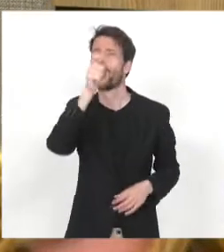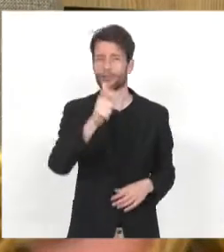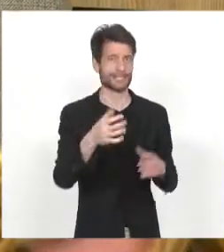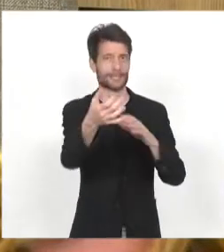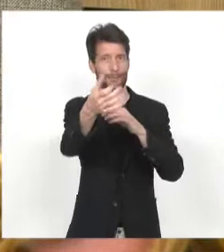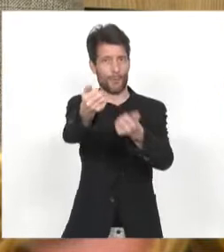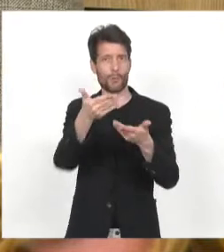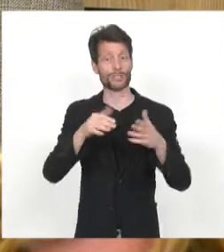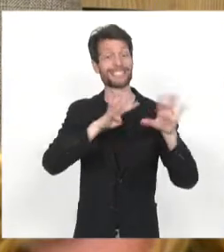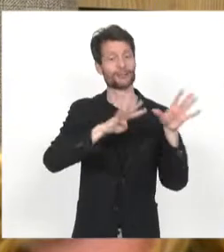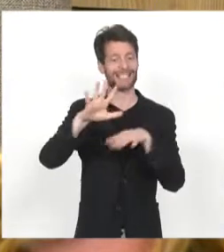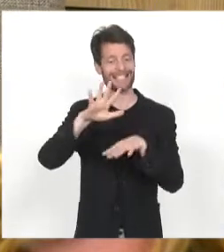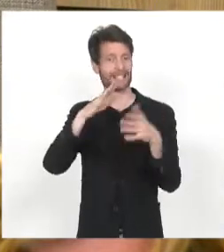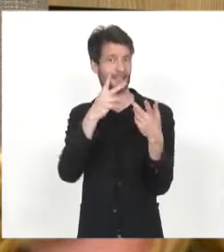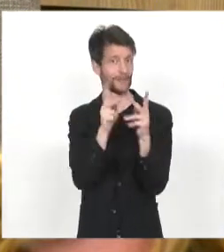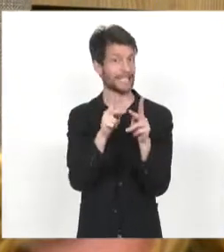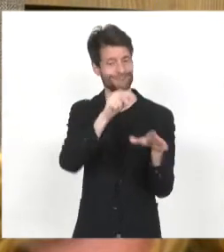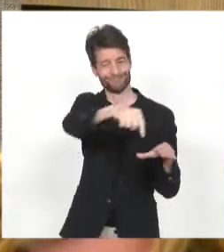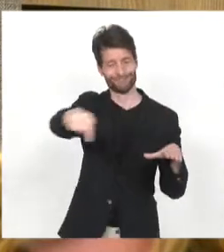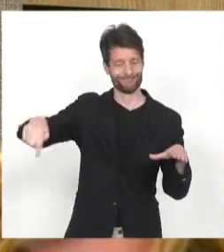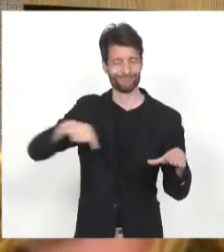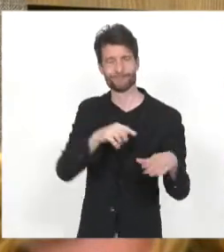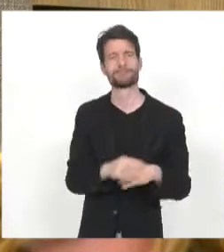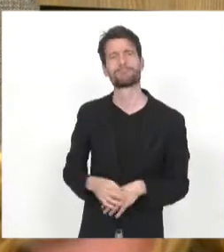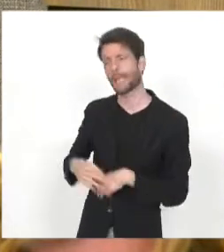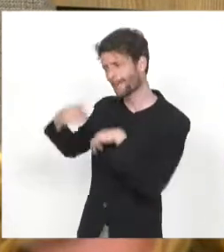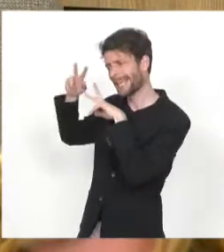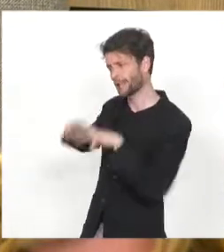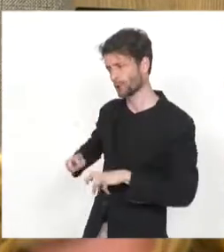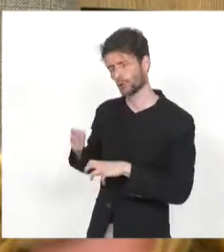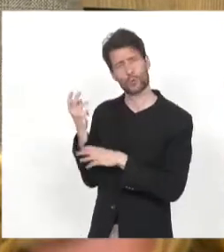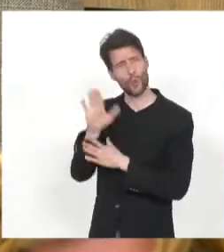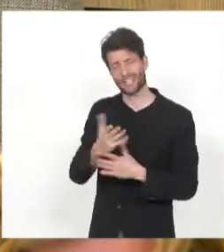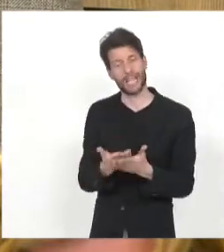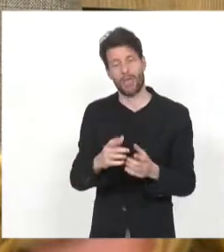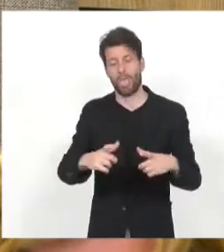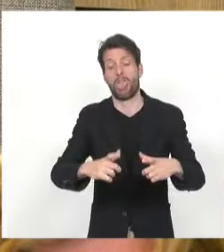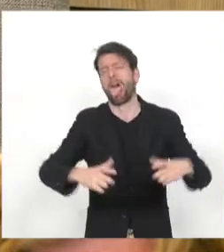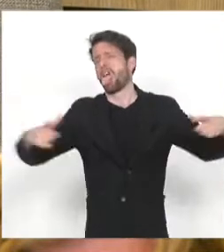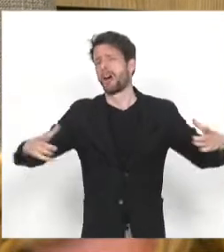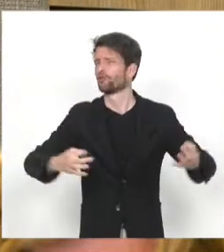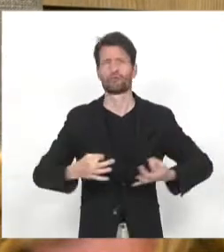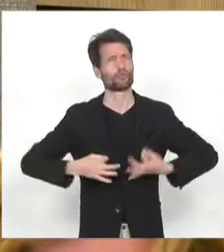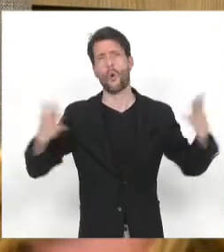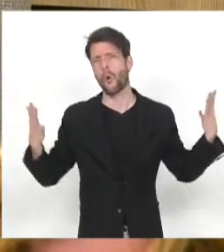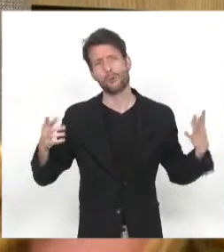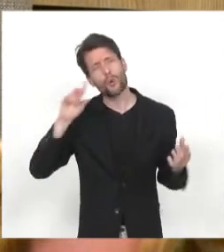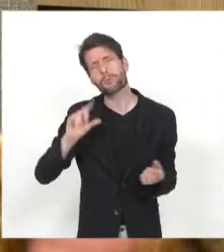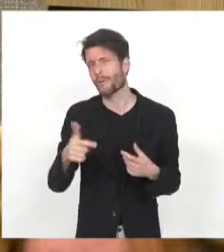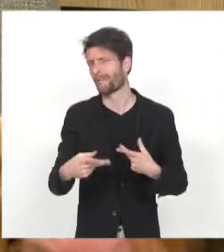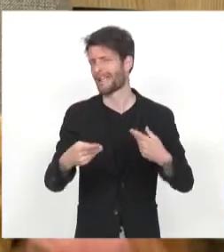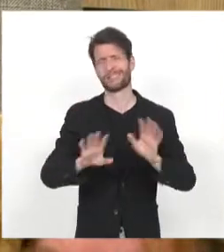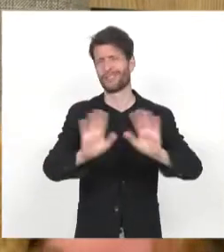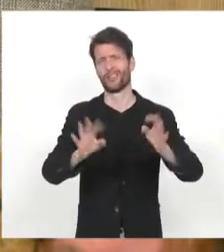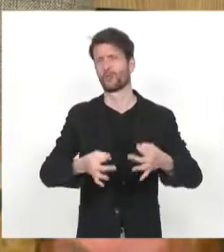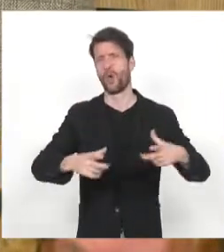des 95 communes de la Melle. L'étude d'opportunité montrait pourtant que c'était une échelle trop importante pour une première phase d'application, avec le